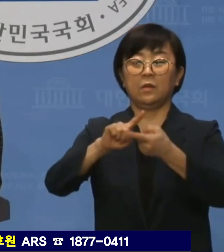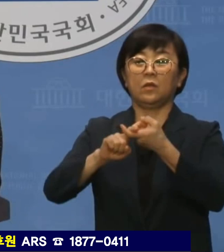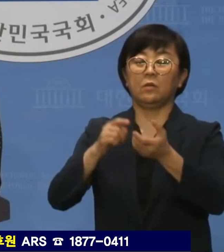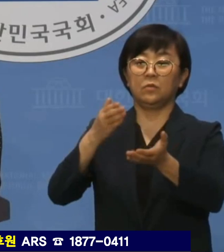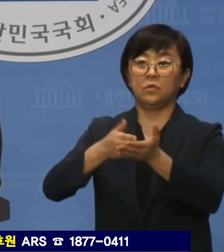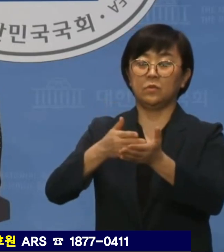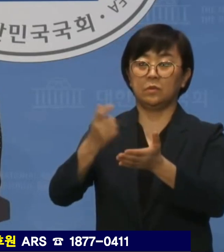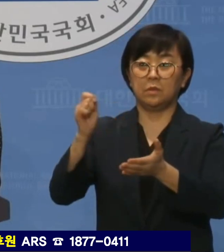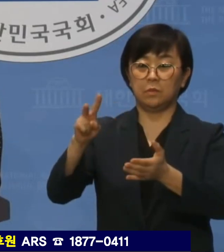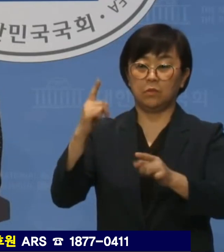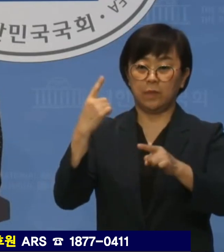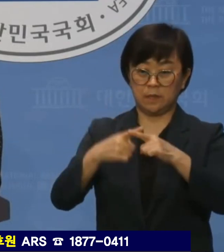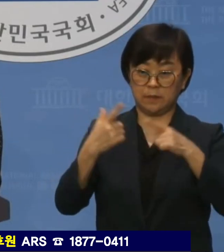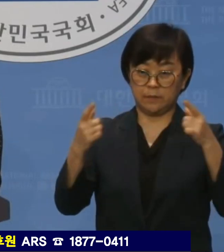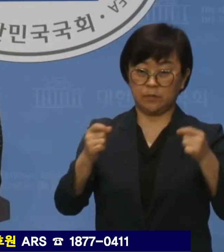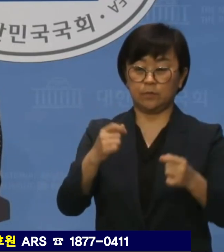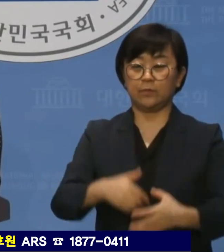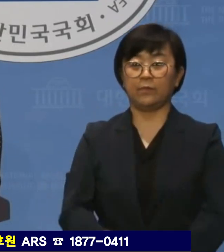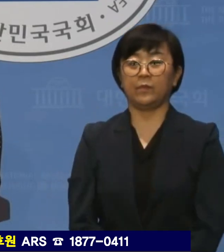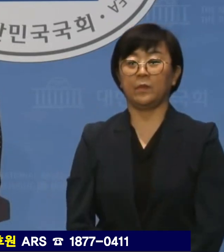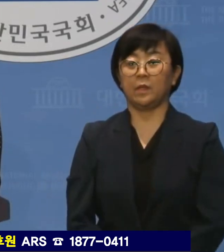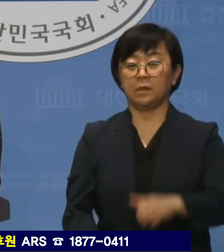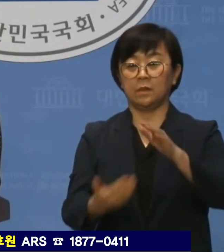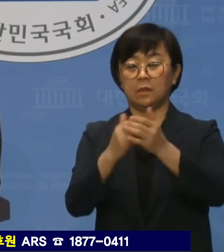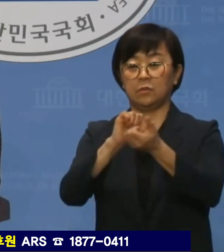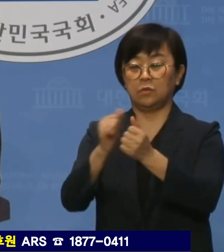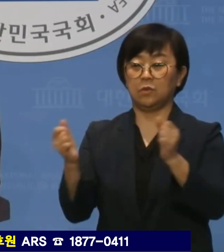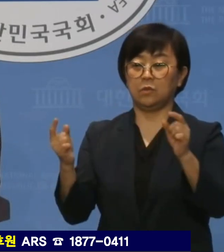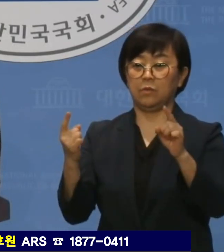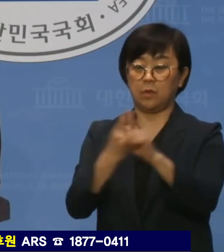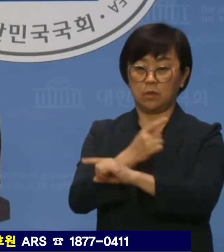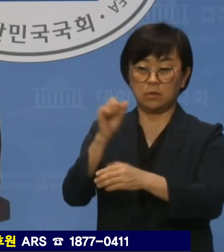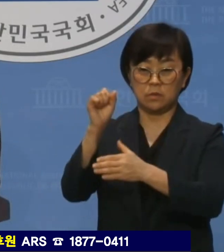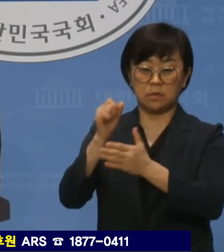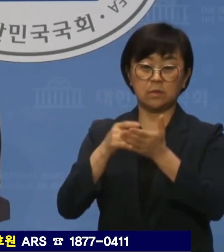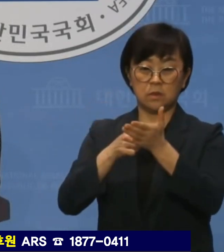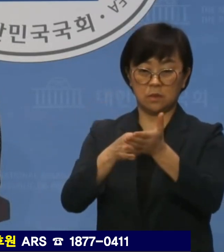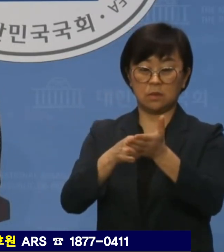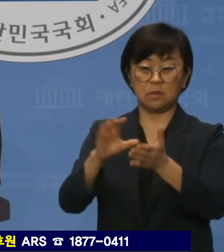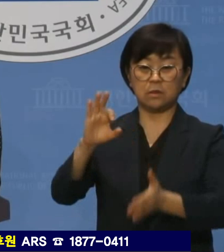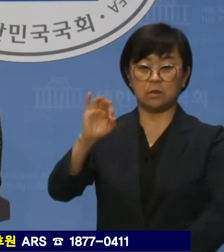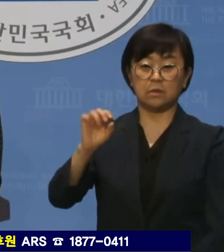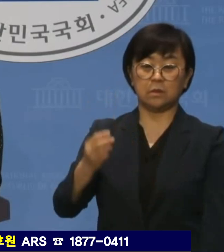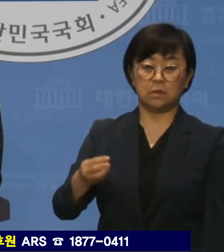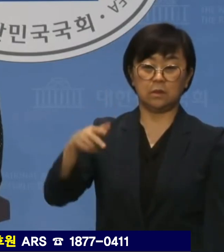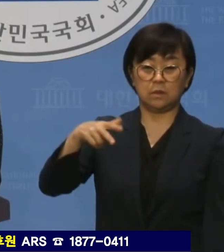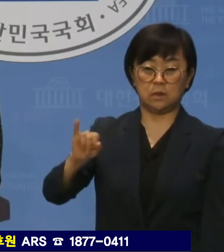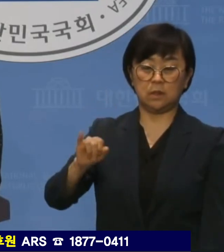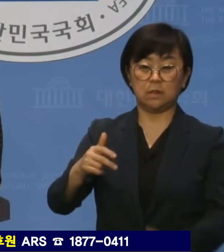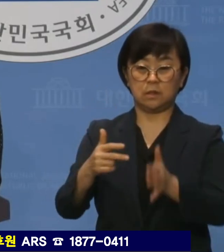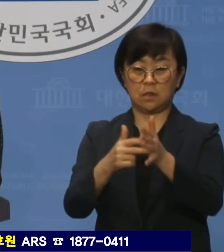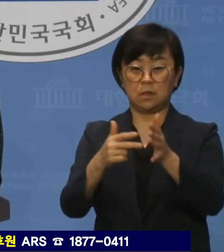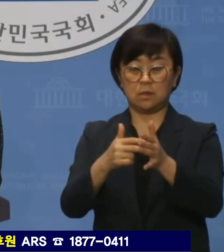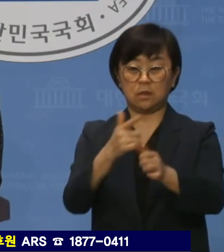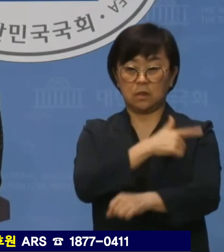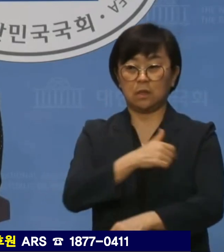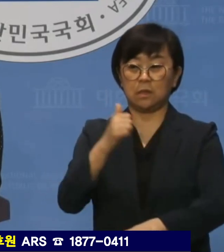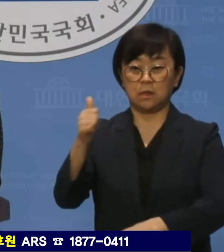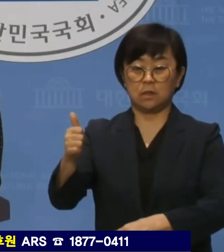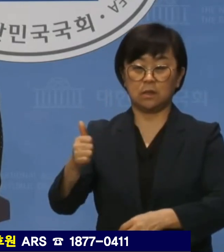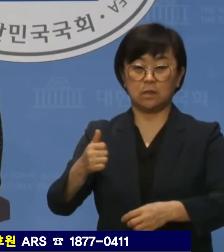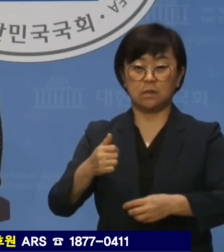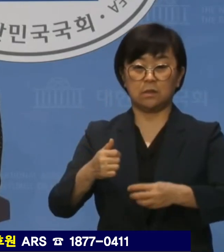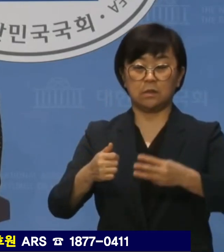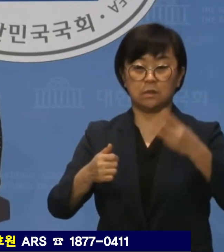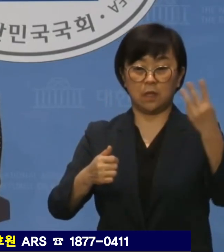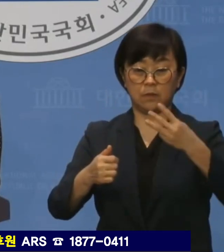연합뉴스TV도 마찬가지입니다. 최대주주 변경 신청을 한 을지재단은 이사장이 3천